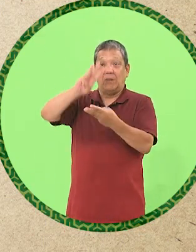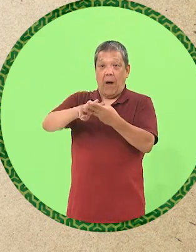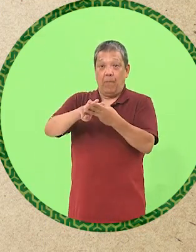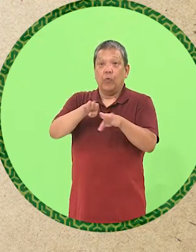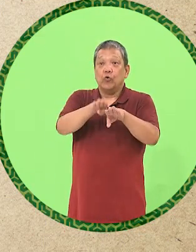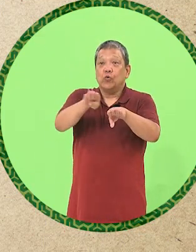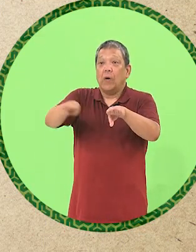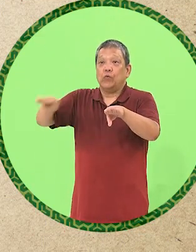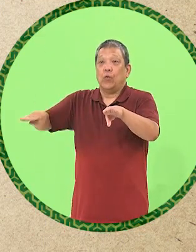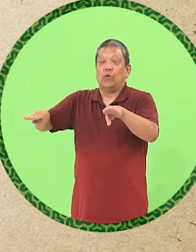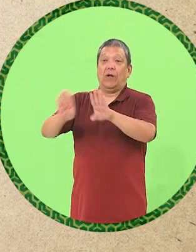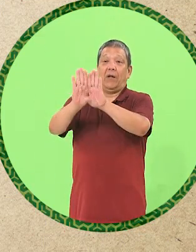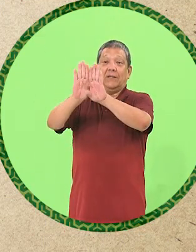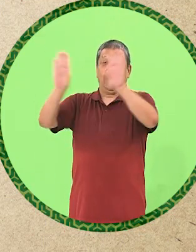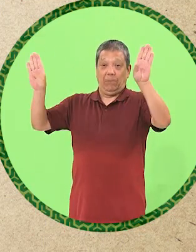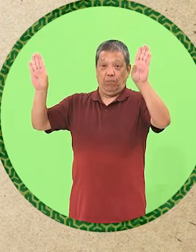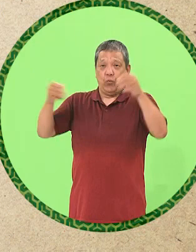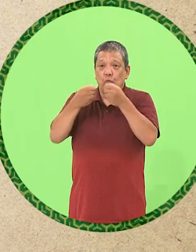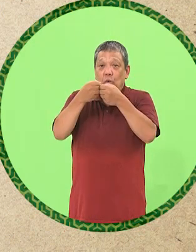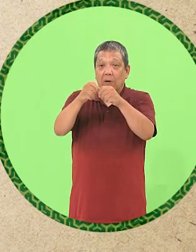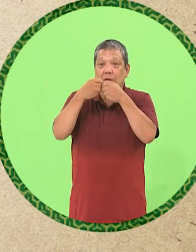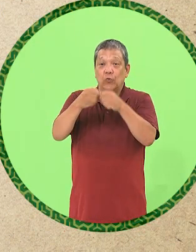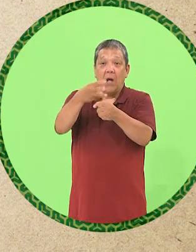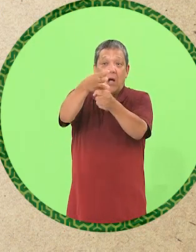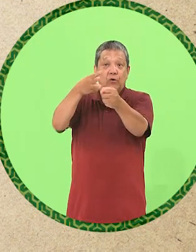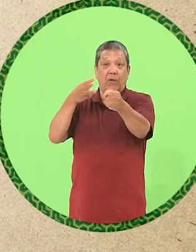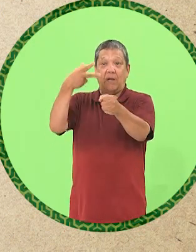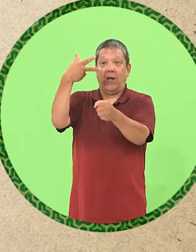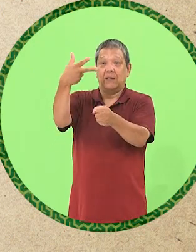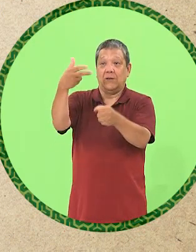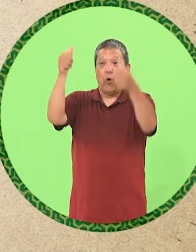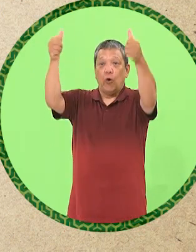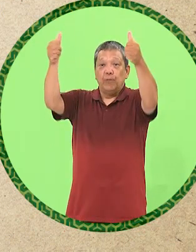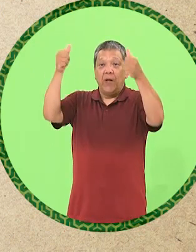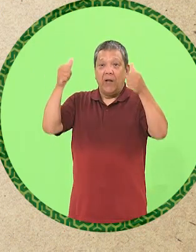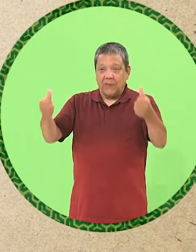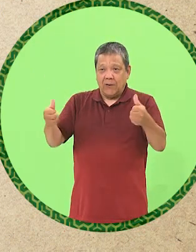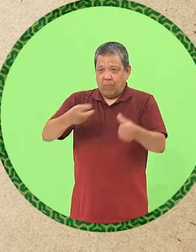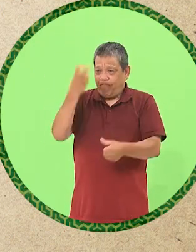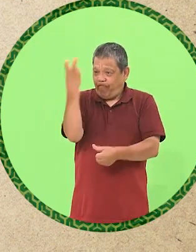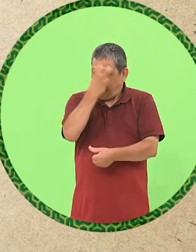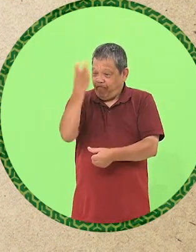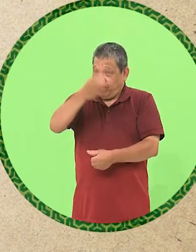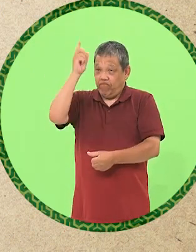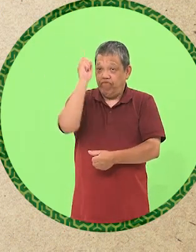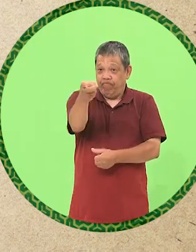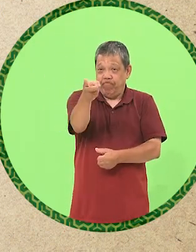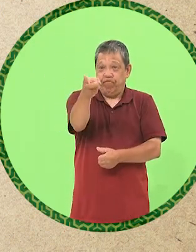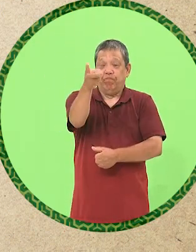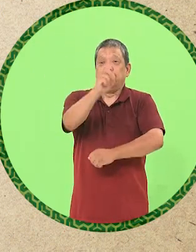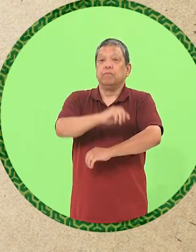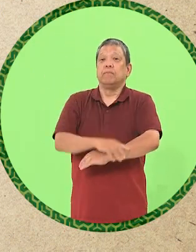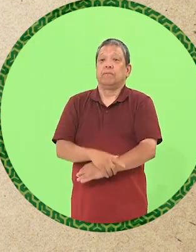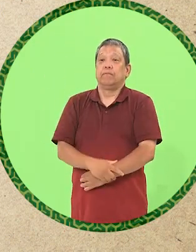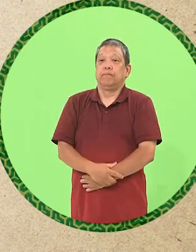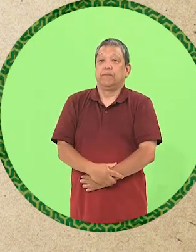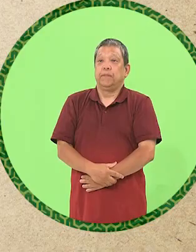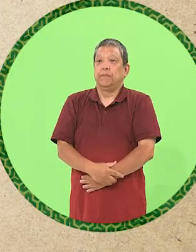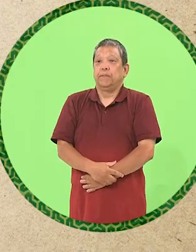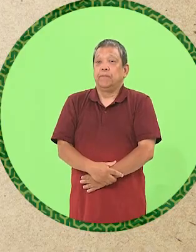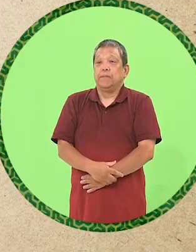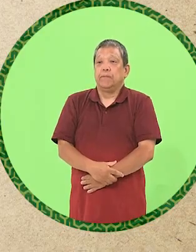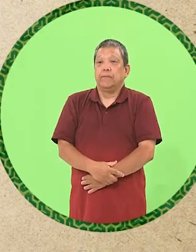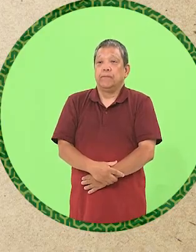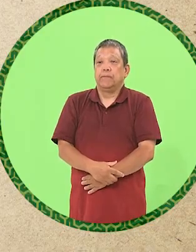ウン吉田駐車場特別会場にて開催するぞい。詳しくは安芸高田市ホームページを